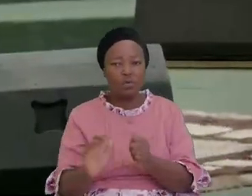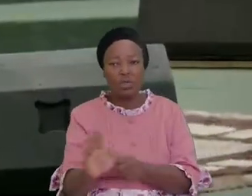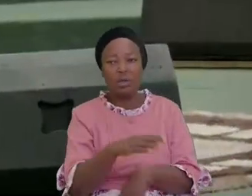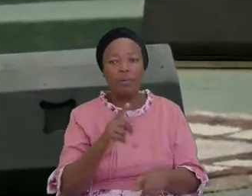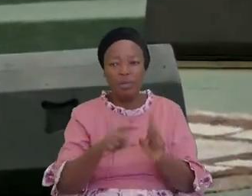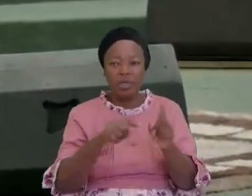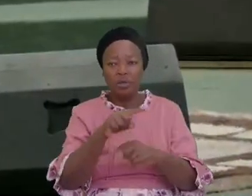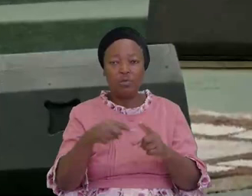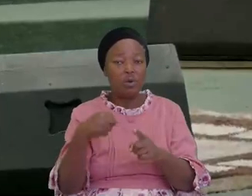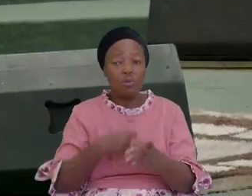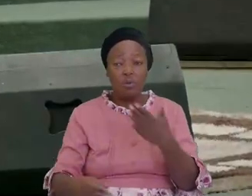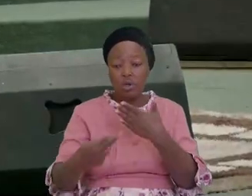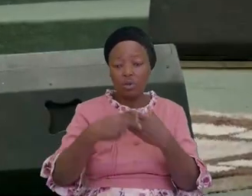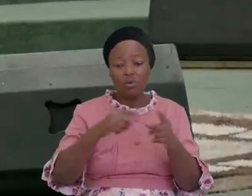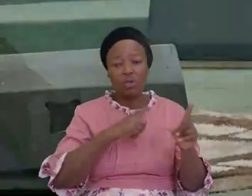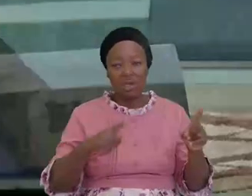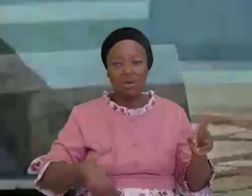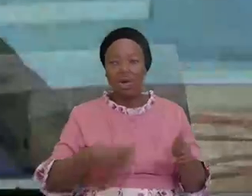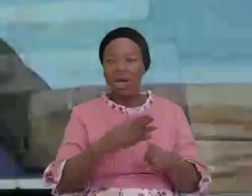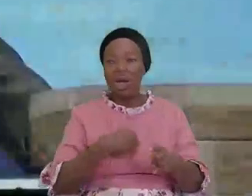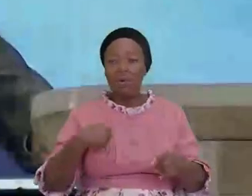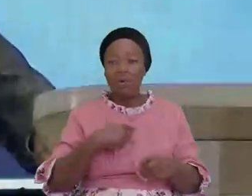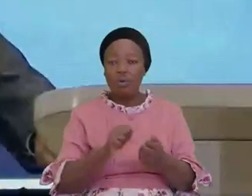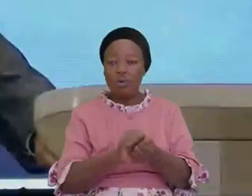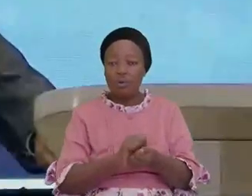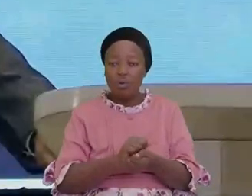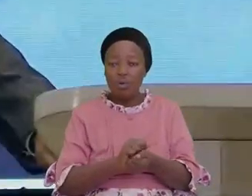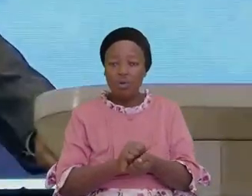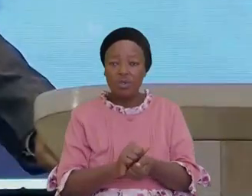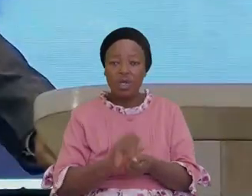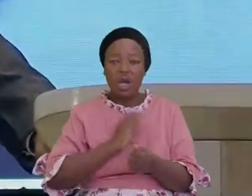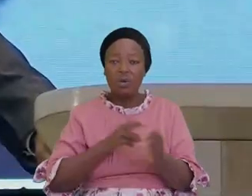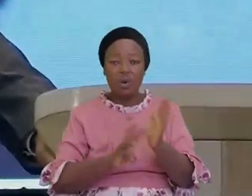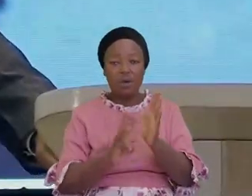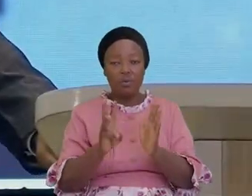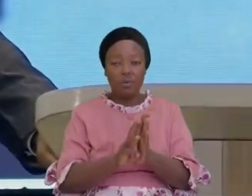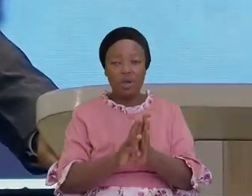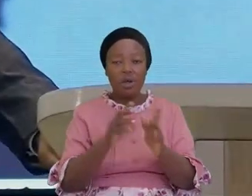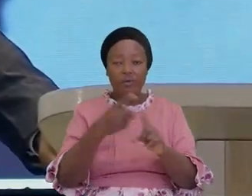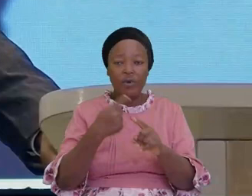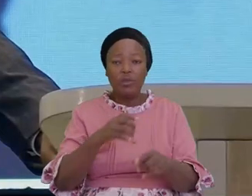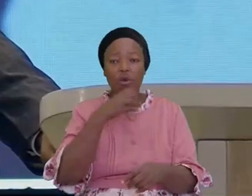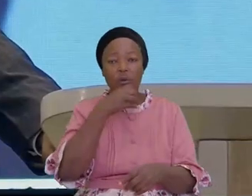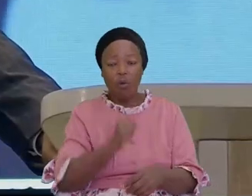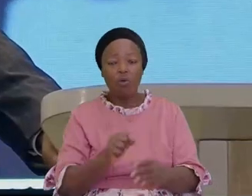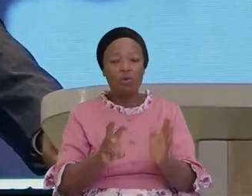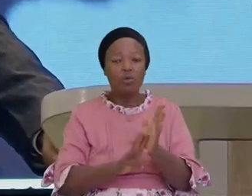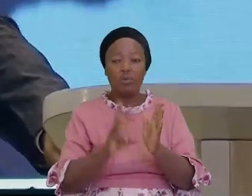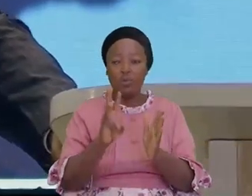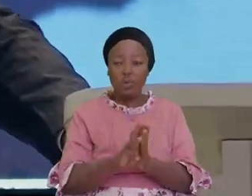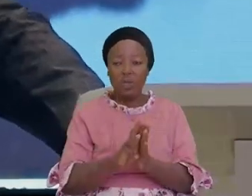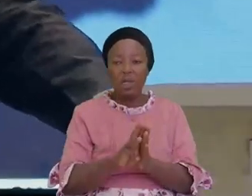nous revenons au Seigneur, et nous sommes lavés, nous lavons notre volonté, et l'ancienne